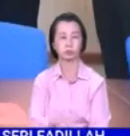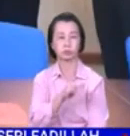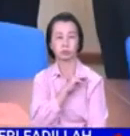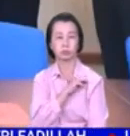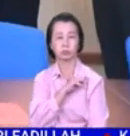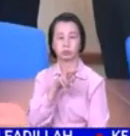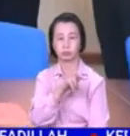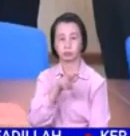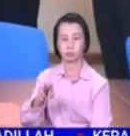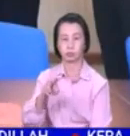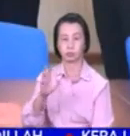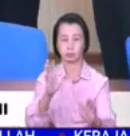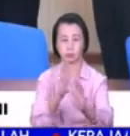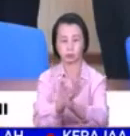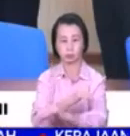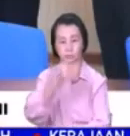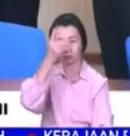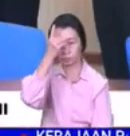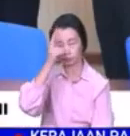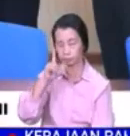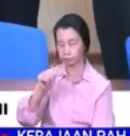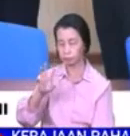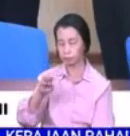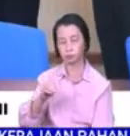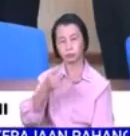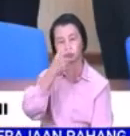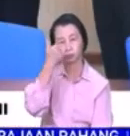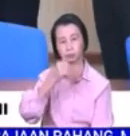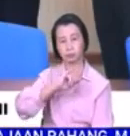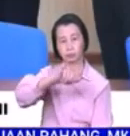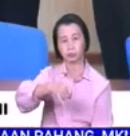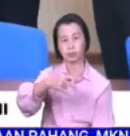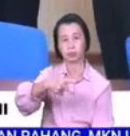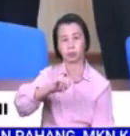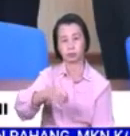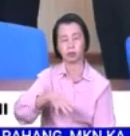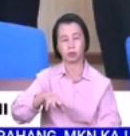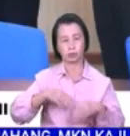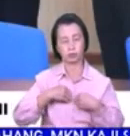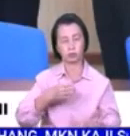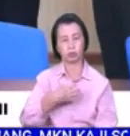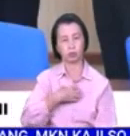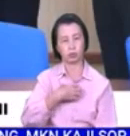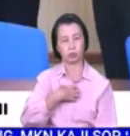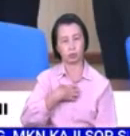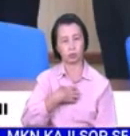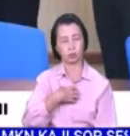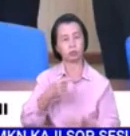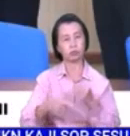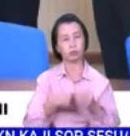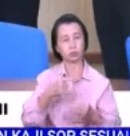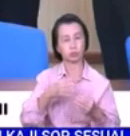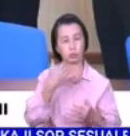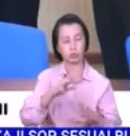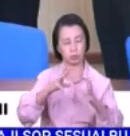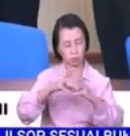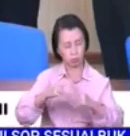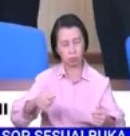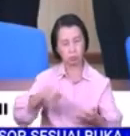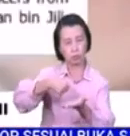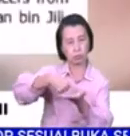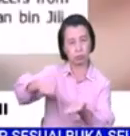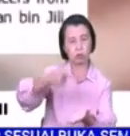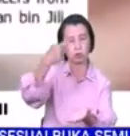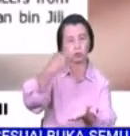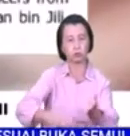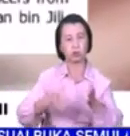Menteri Pengangkutan Sarawak Datuk Lee Kim Shin berkata ia susulan JPJ menerima aduan daripada orang awam khususnya dalam menyelesaikan